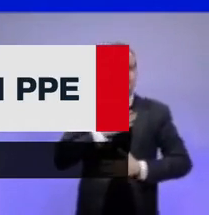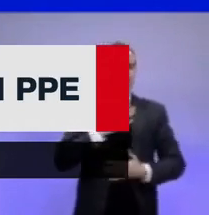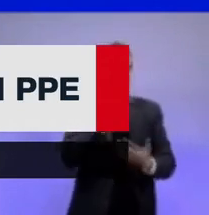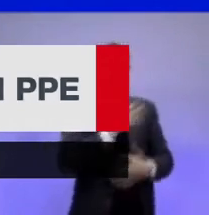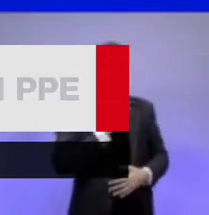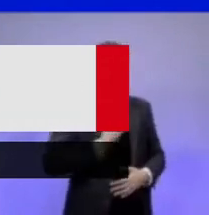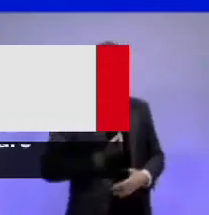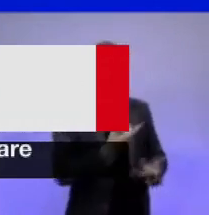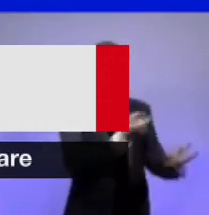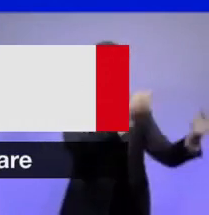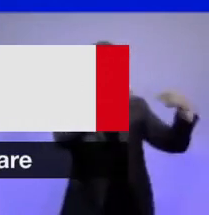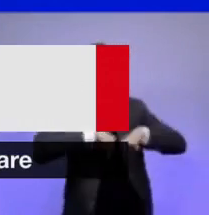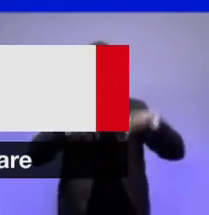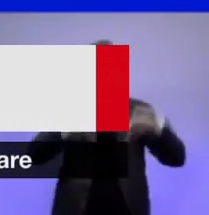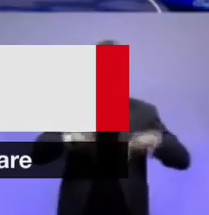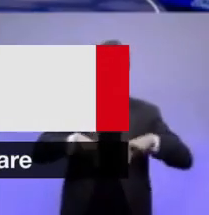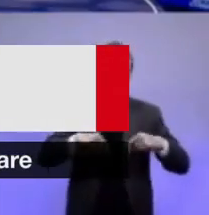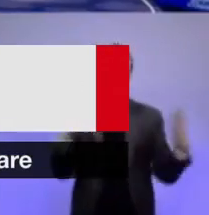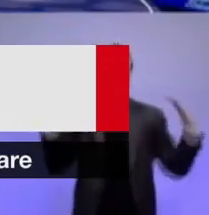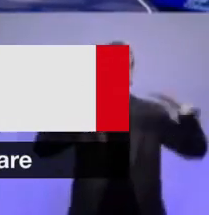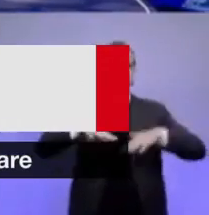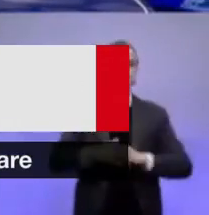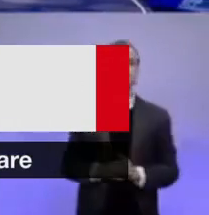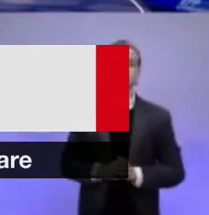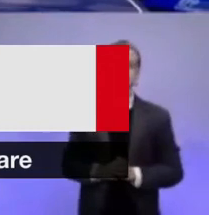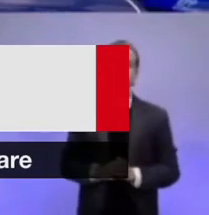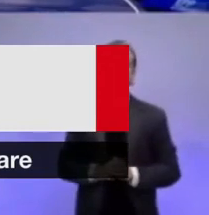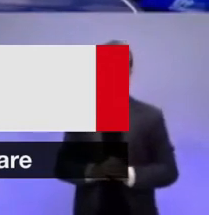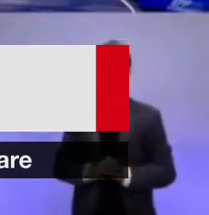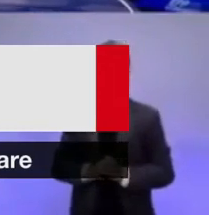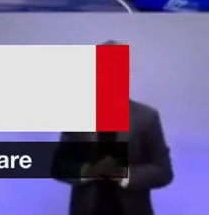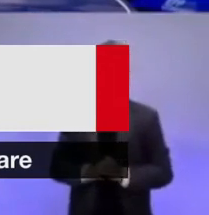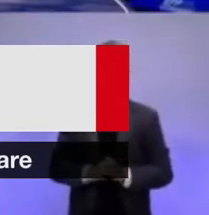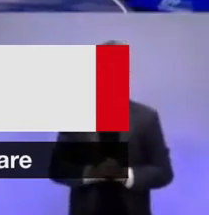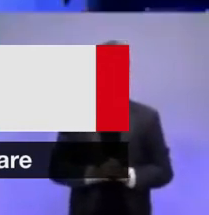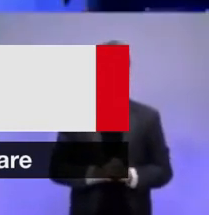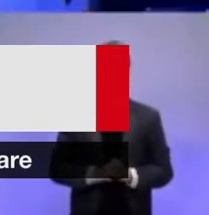mulțumesc, doamnelor președinte, că asistați la acest congres.